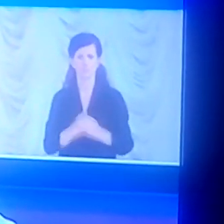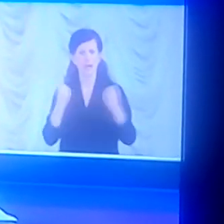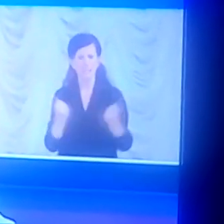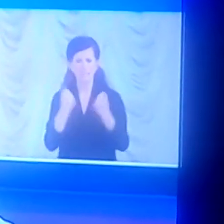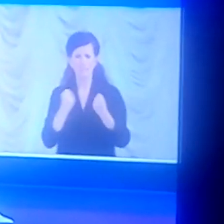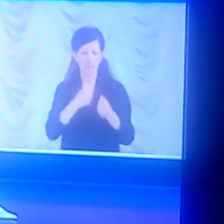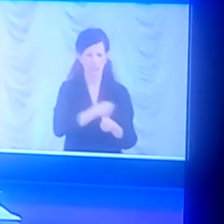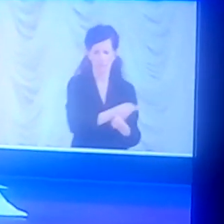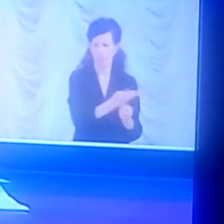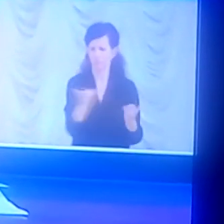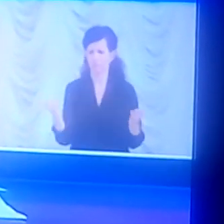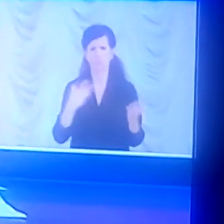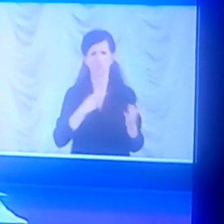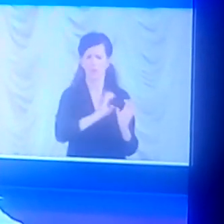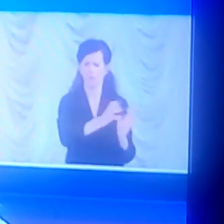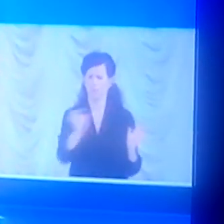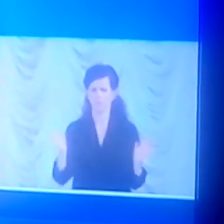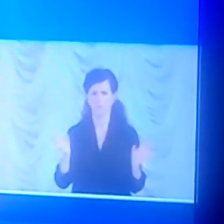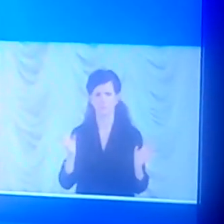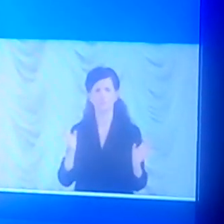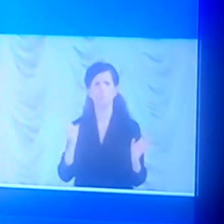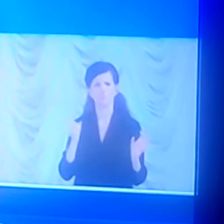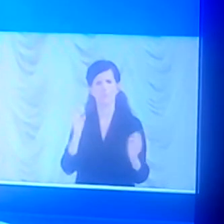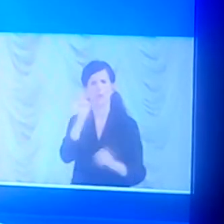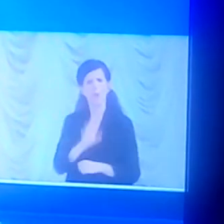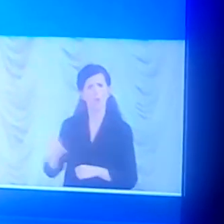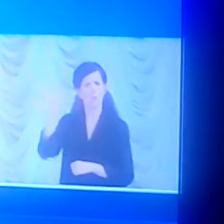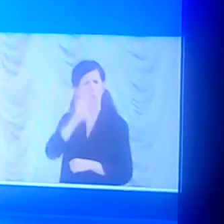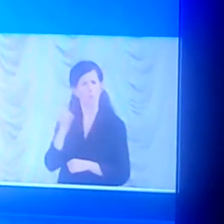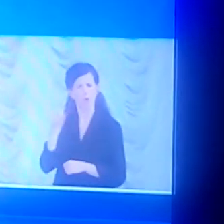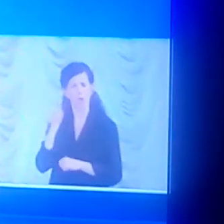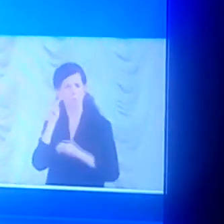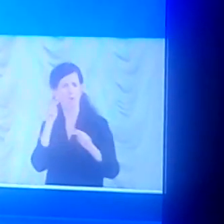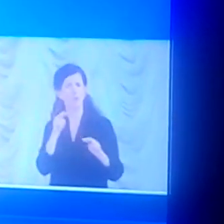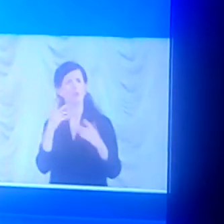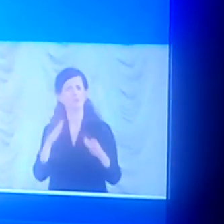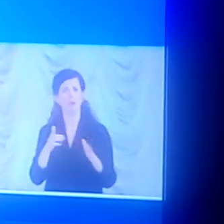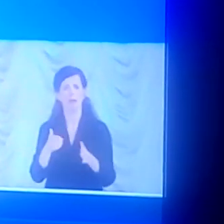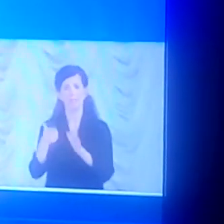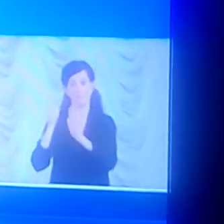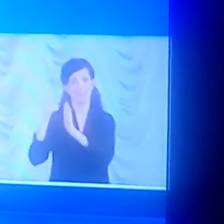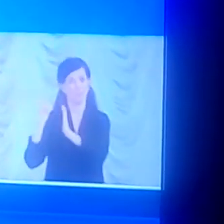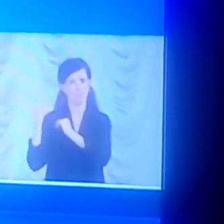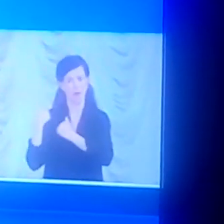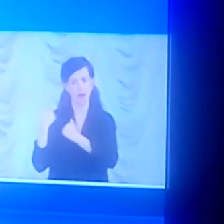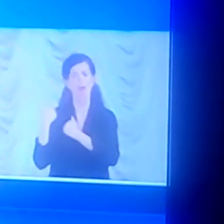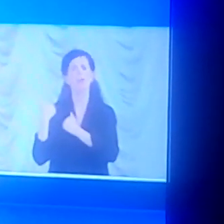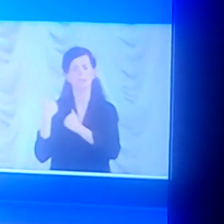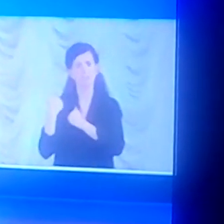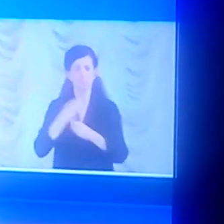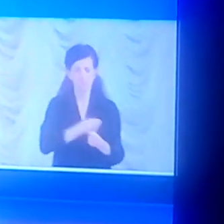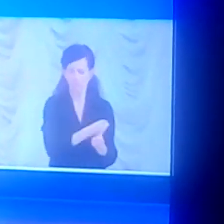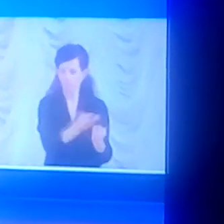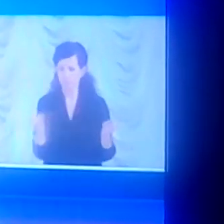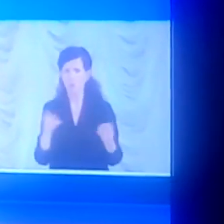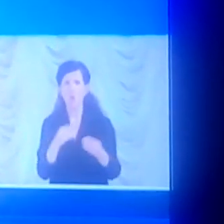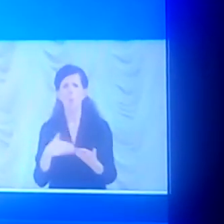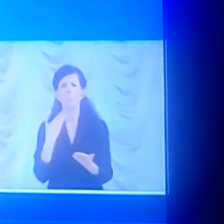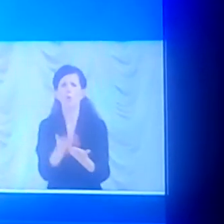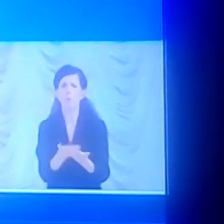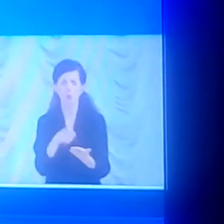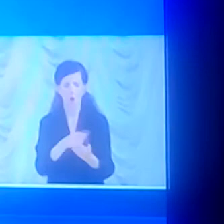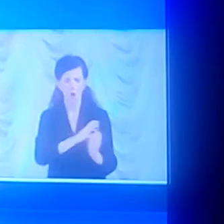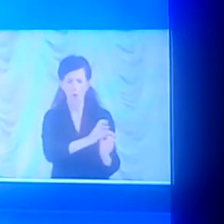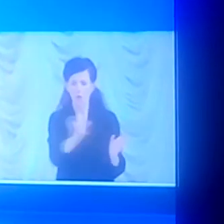devo dire la verità, le varie istituzioni europee hanno già assunto nelle settimane scorse, si è arricchito questo ventaglio. Questo